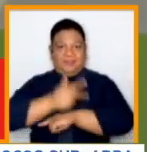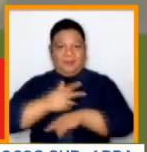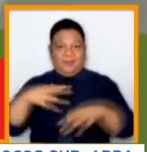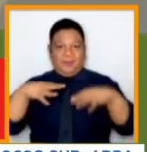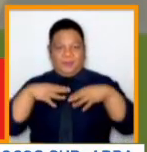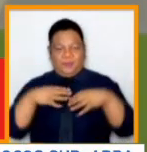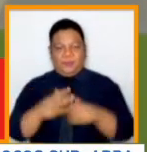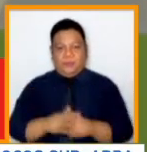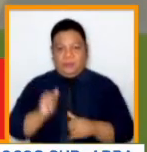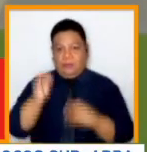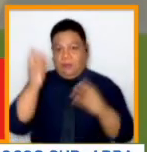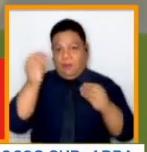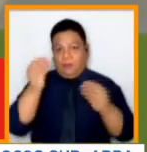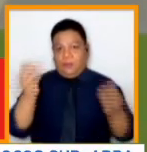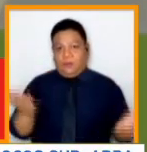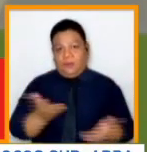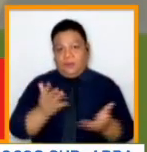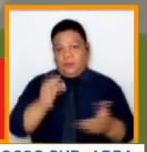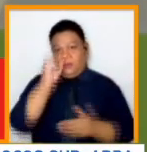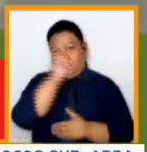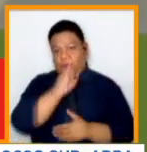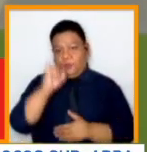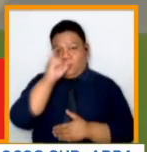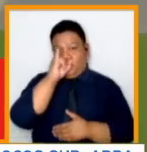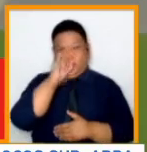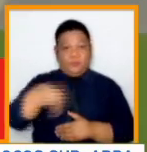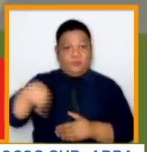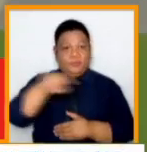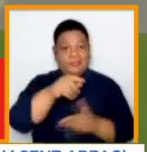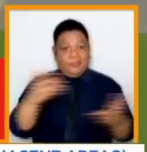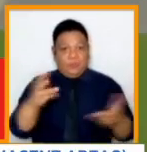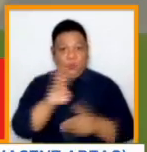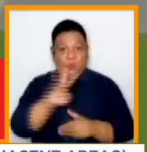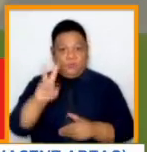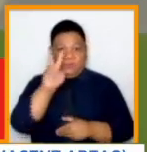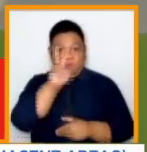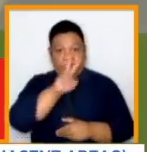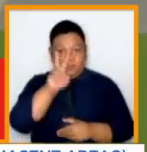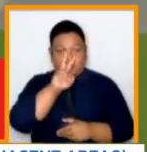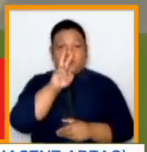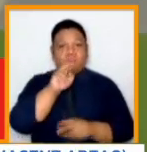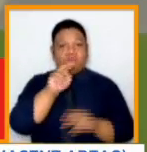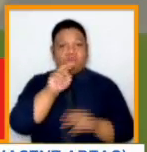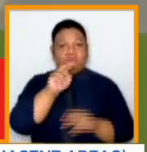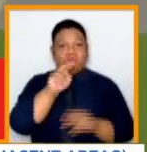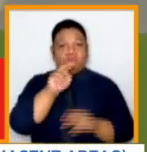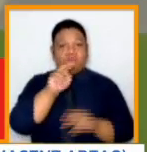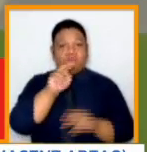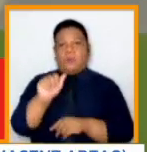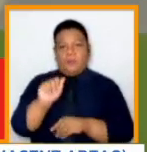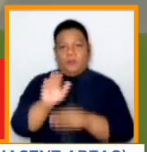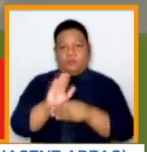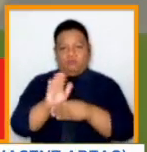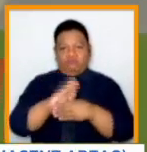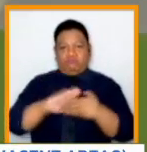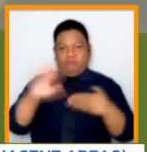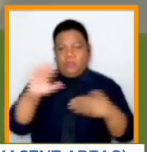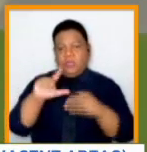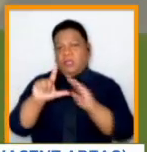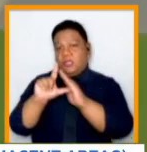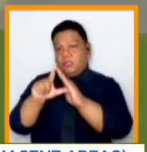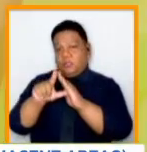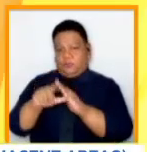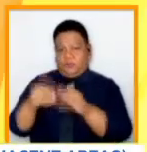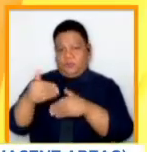mga kapuso natin sa Western Visayas, abangan ang GMA Regional TV Early Edition mamaya pagkatapos ng unang hirit.